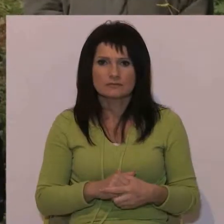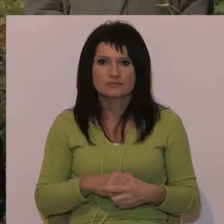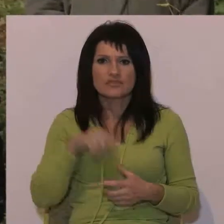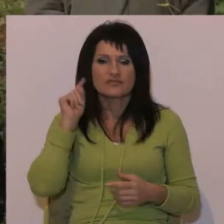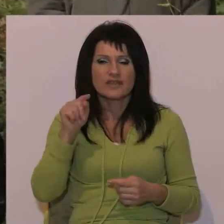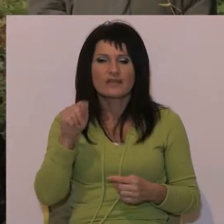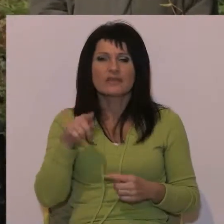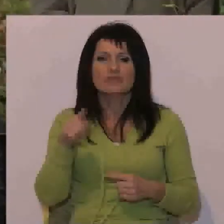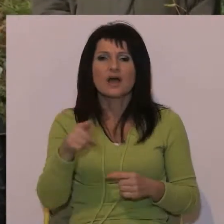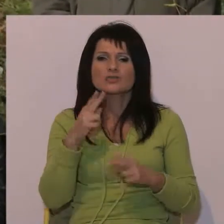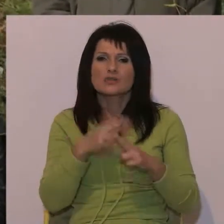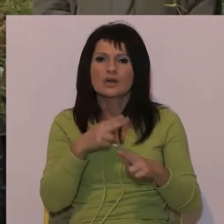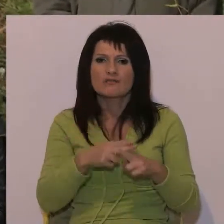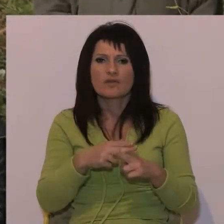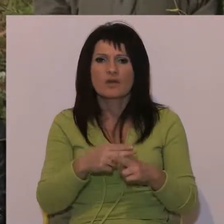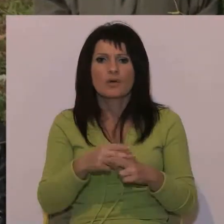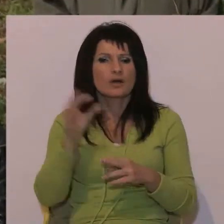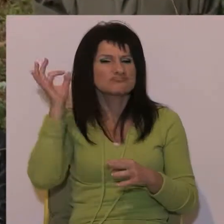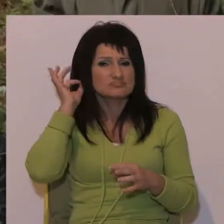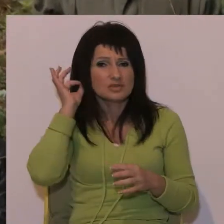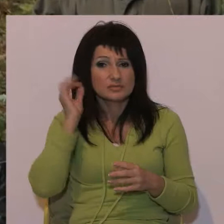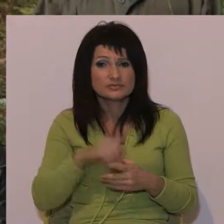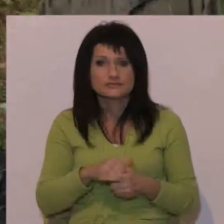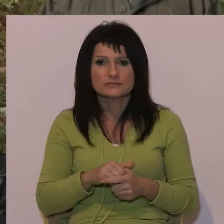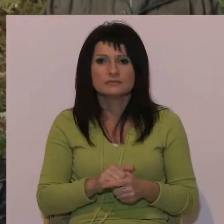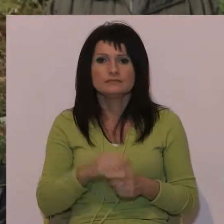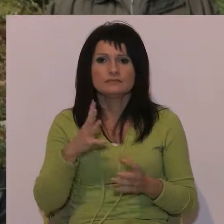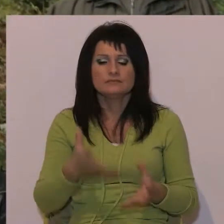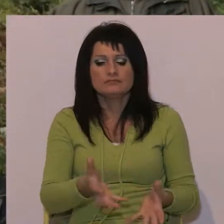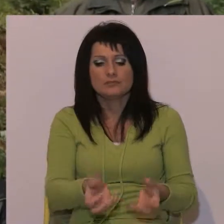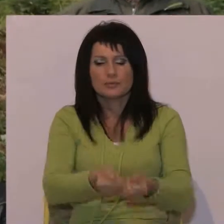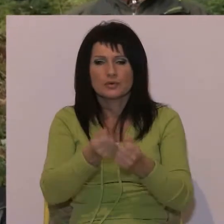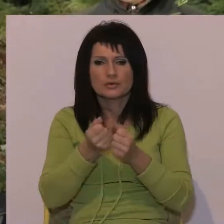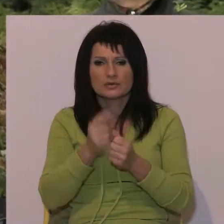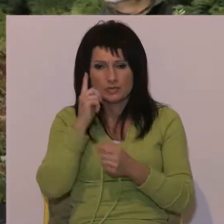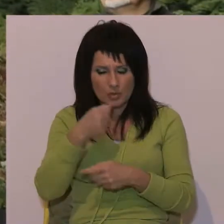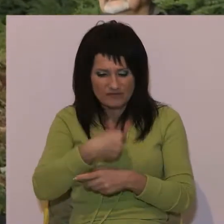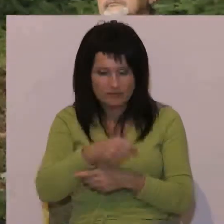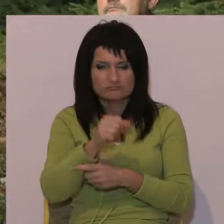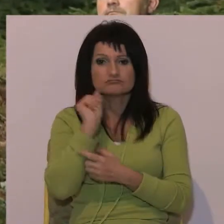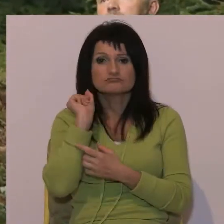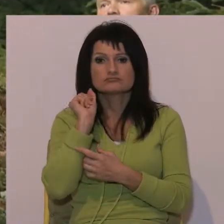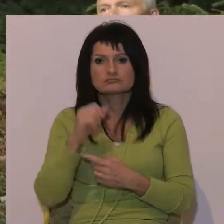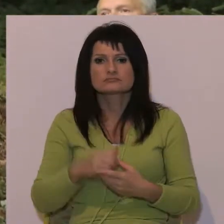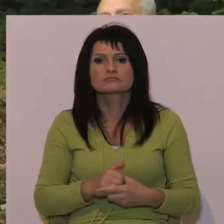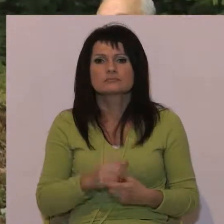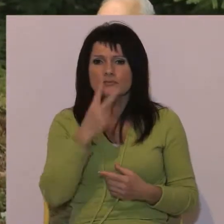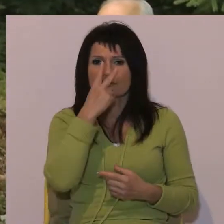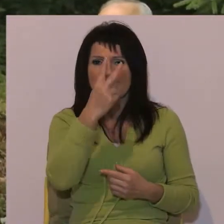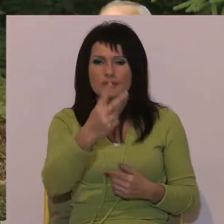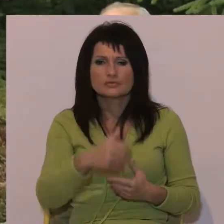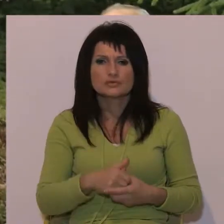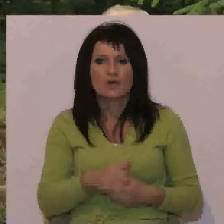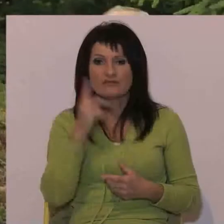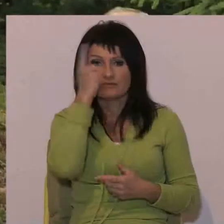wtedy ta schorowana kobiecina podniosła pochyloną głowę, popatrzyła